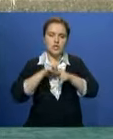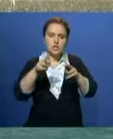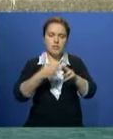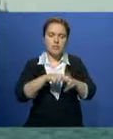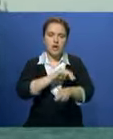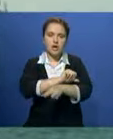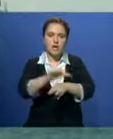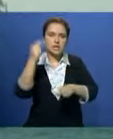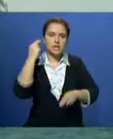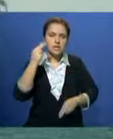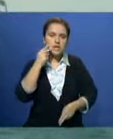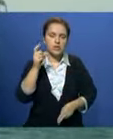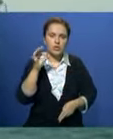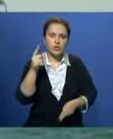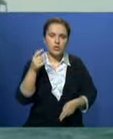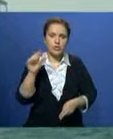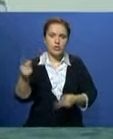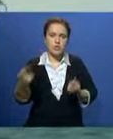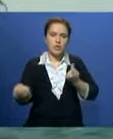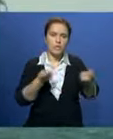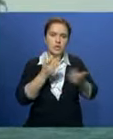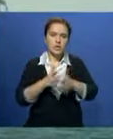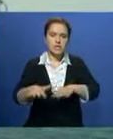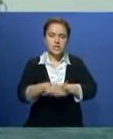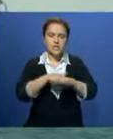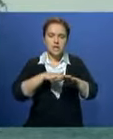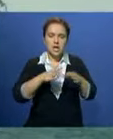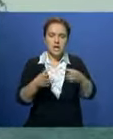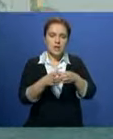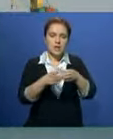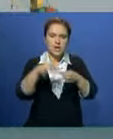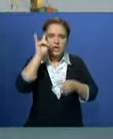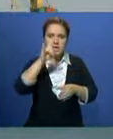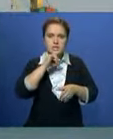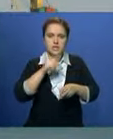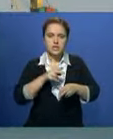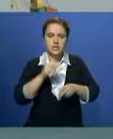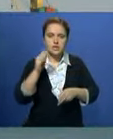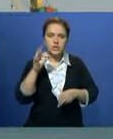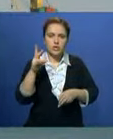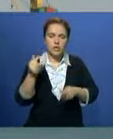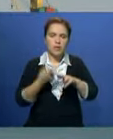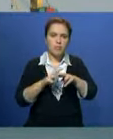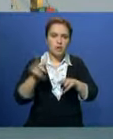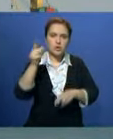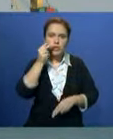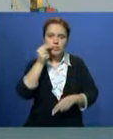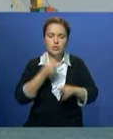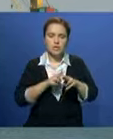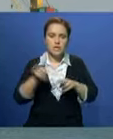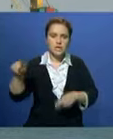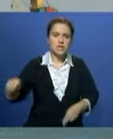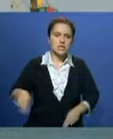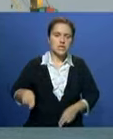Харгос, управление которыми осуществляется национальной компанией «Казахстан Теміржолы». Рядом со мной Михаил Юрьевич Ялбачев, первый руководитель